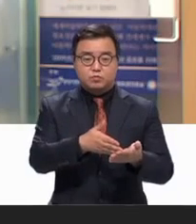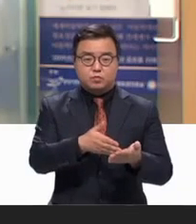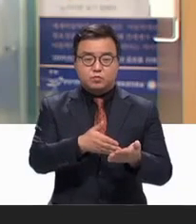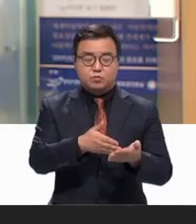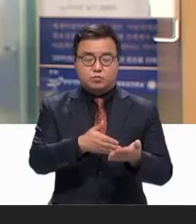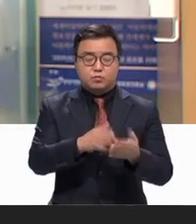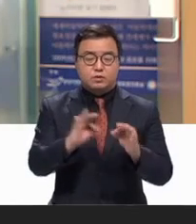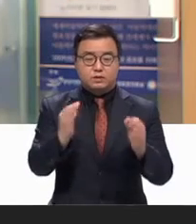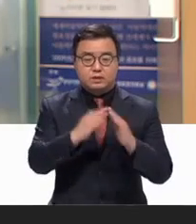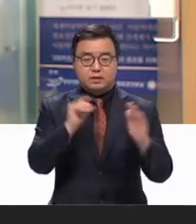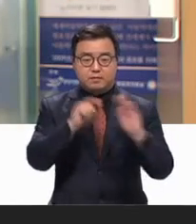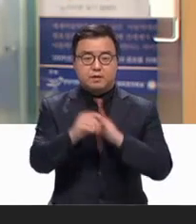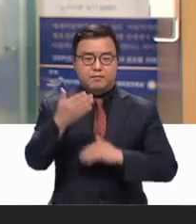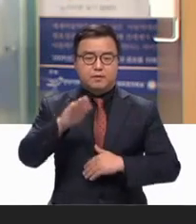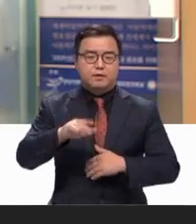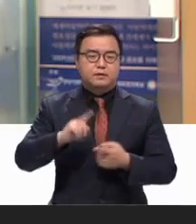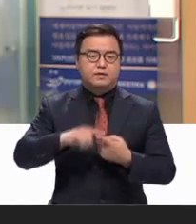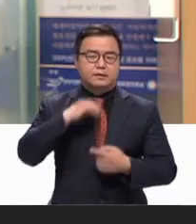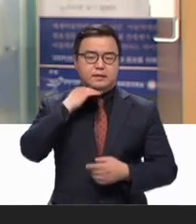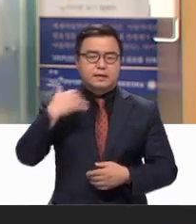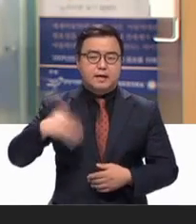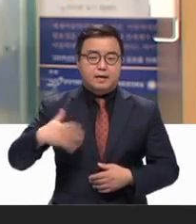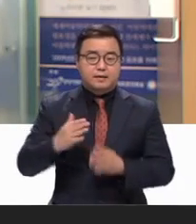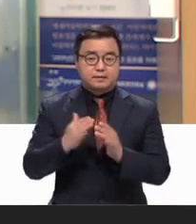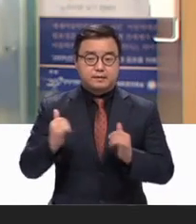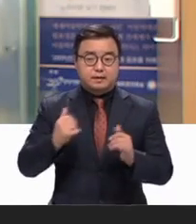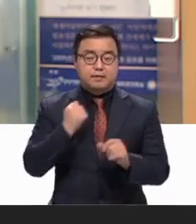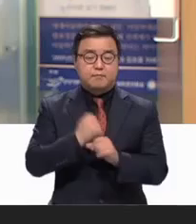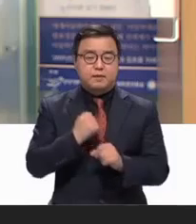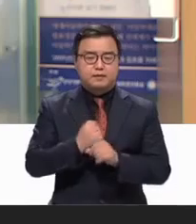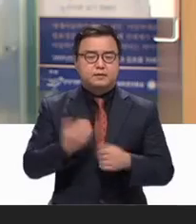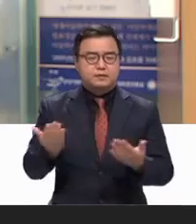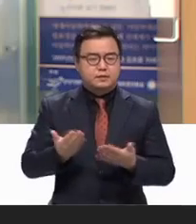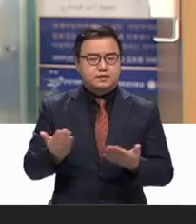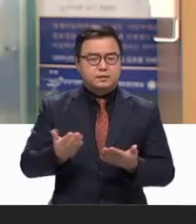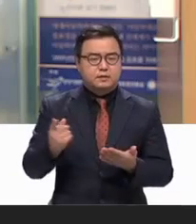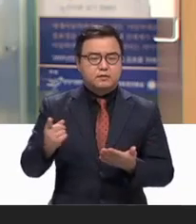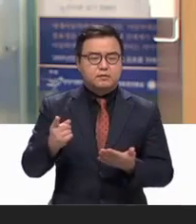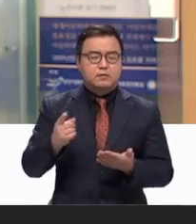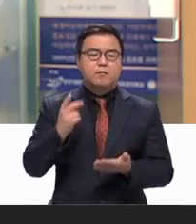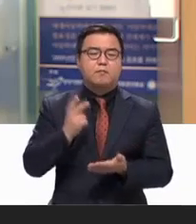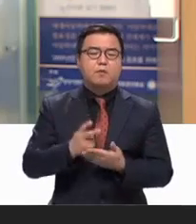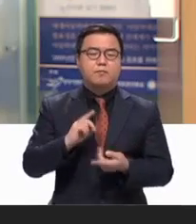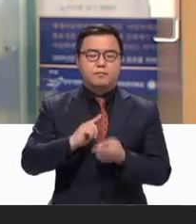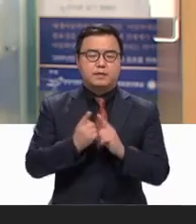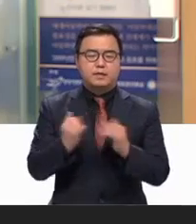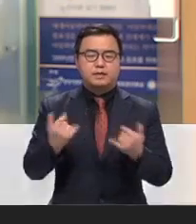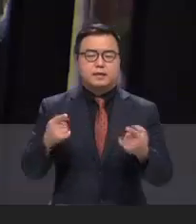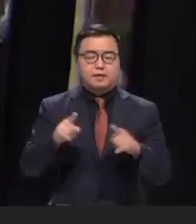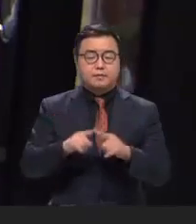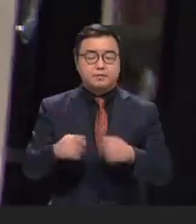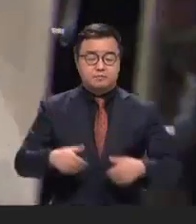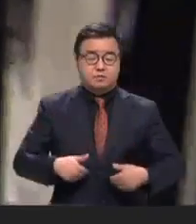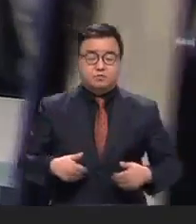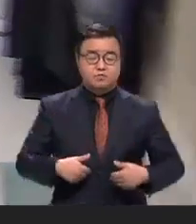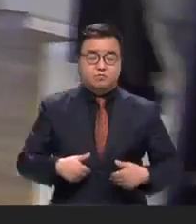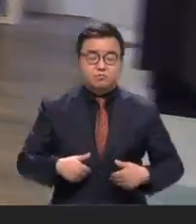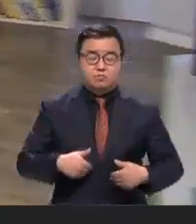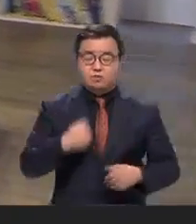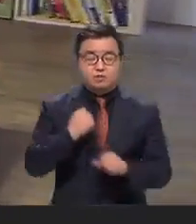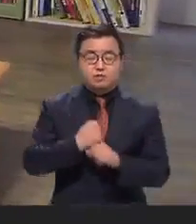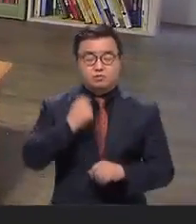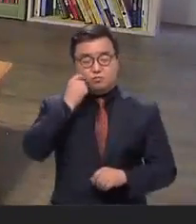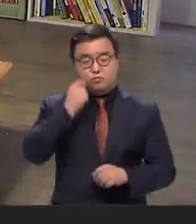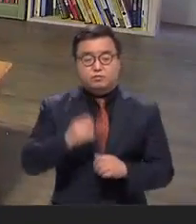미성년자의 통장 개설은 법정 대리인이 함께 내점해야 되기 때문에 통장 개설을 하지 못했던 사례가 학대 피해